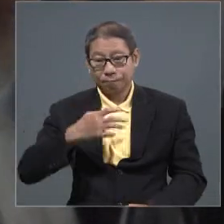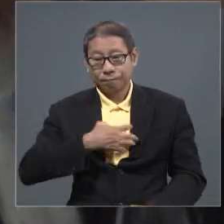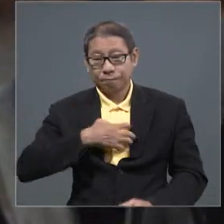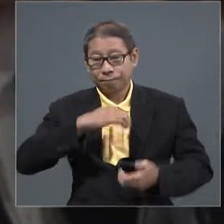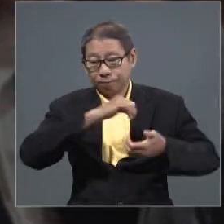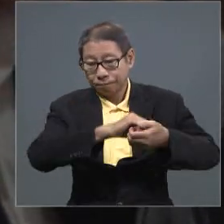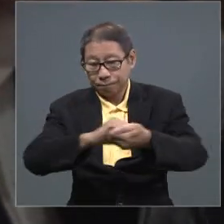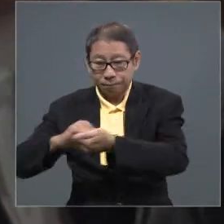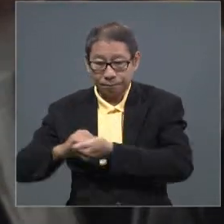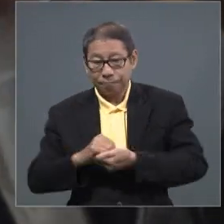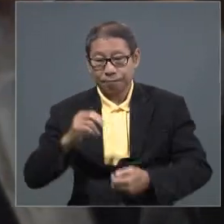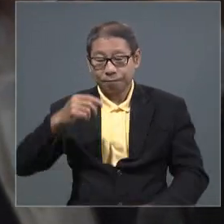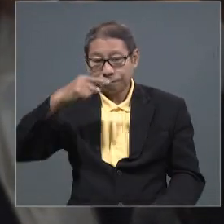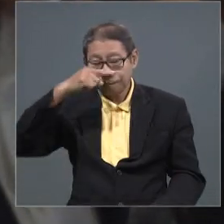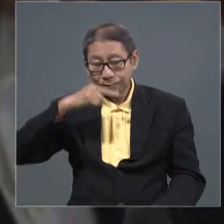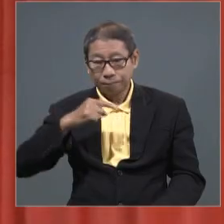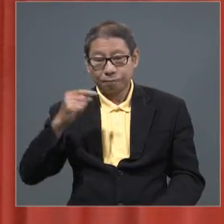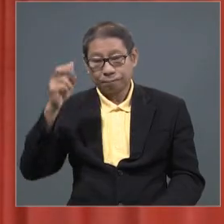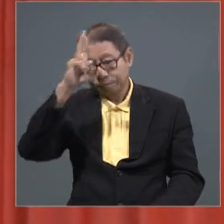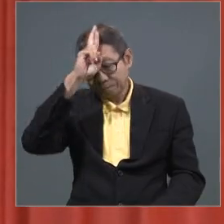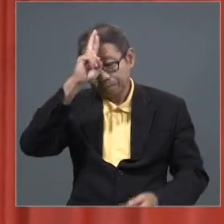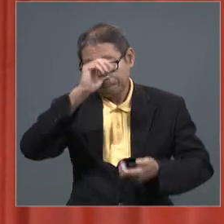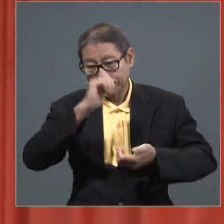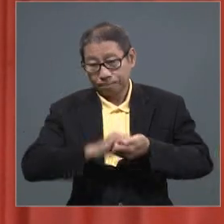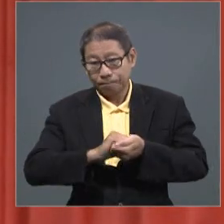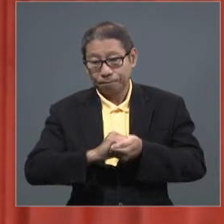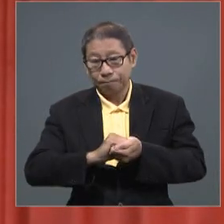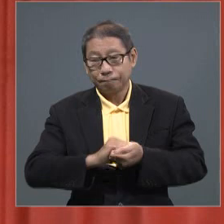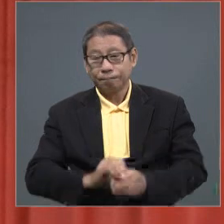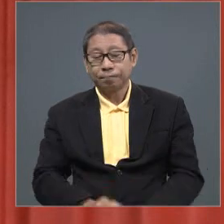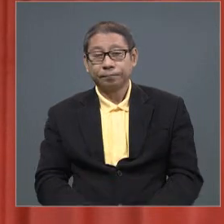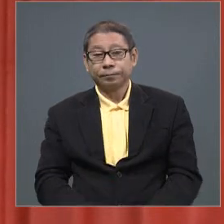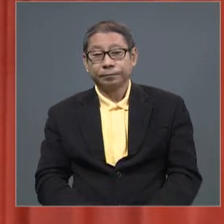สัมพันธ์ระหว่างไทยกับเปรูให้แน่นแฟนยิ่งขึ้นครับ